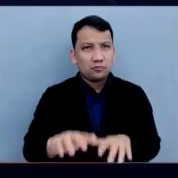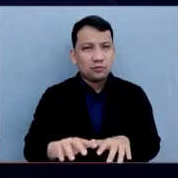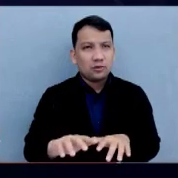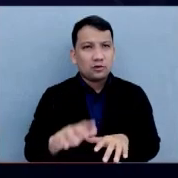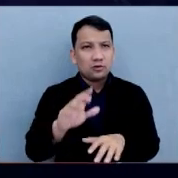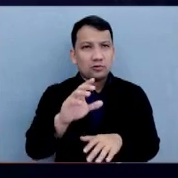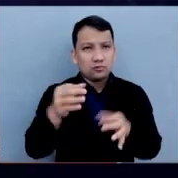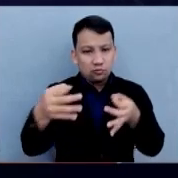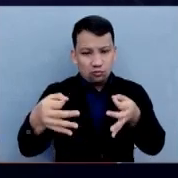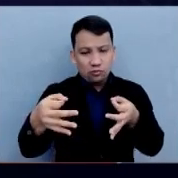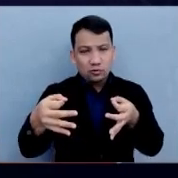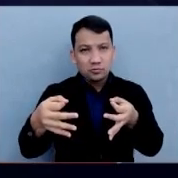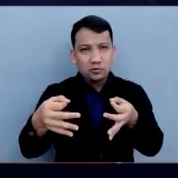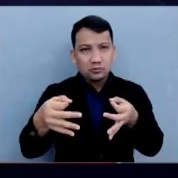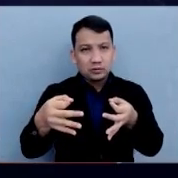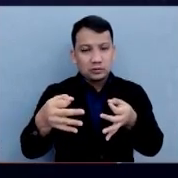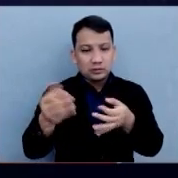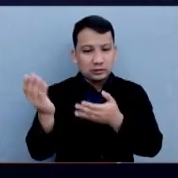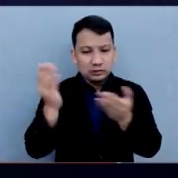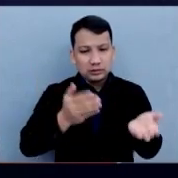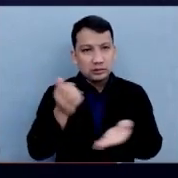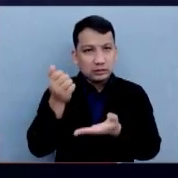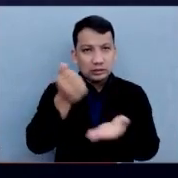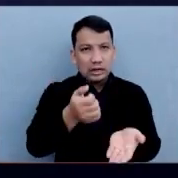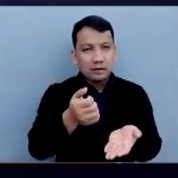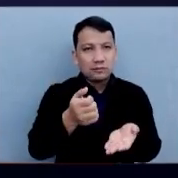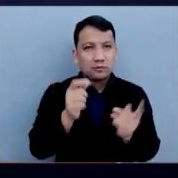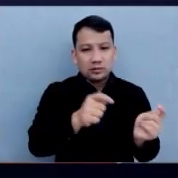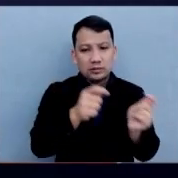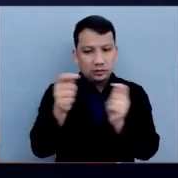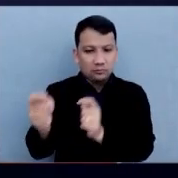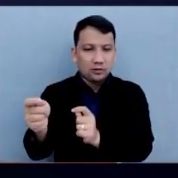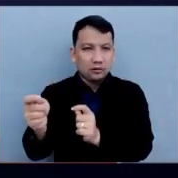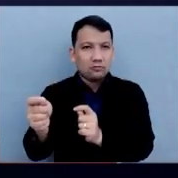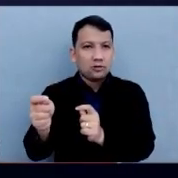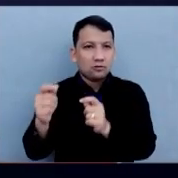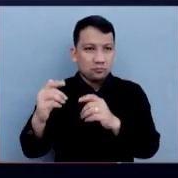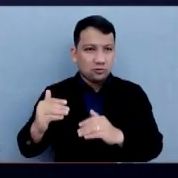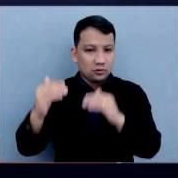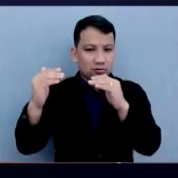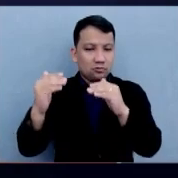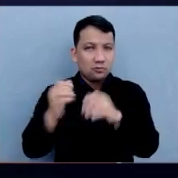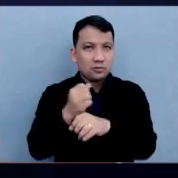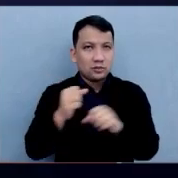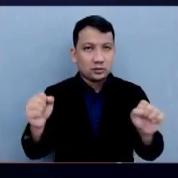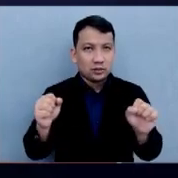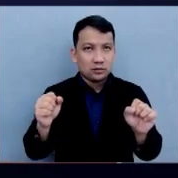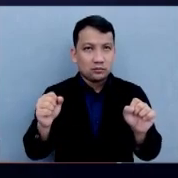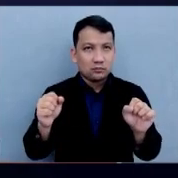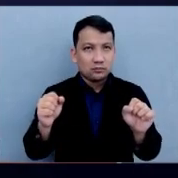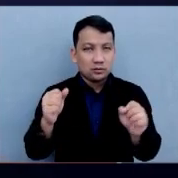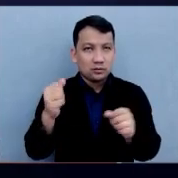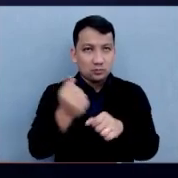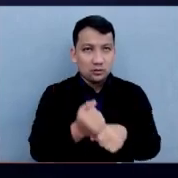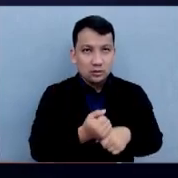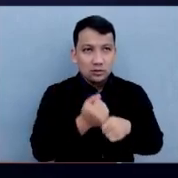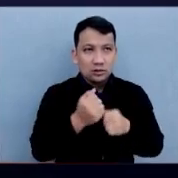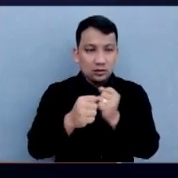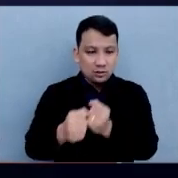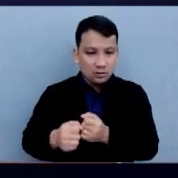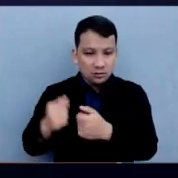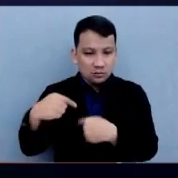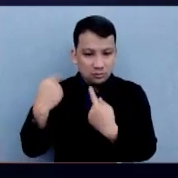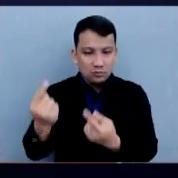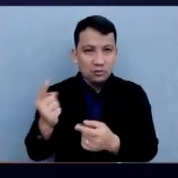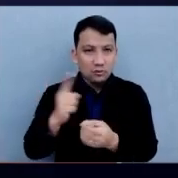na kadalasan nilang pinagdadalhan ng mga ayuda. Inilipat na raw nila sa trade center kung saan ligtas umano makakapagbangka ang mga may kailangan ng ayuda